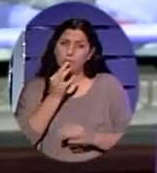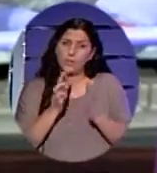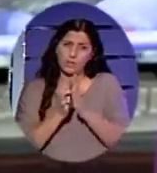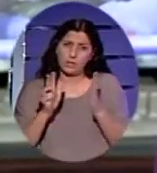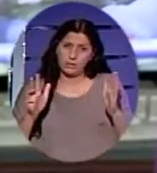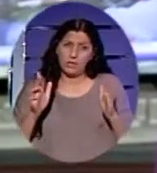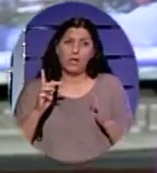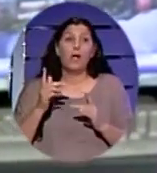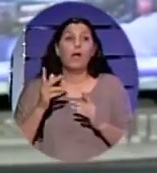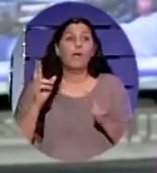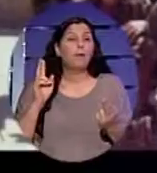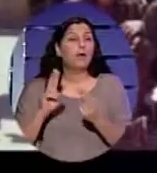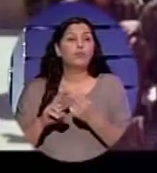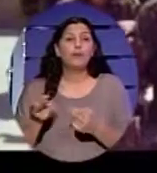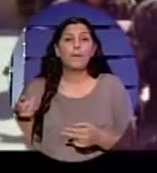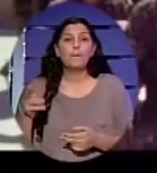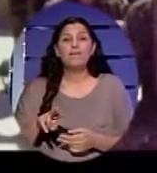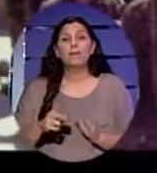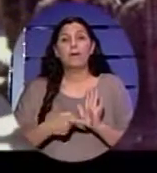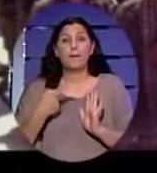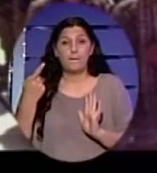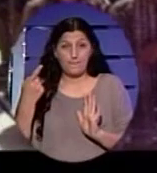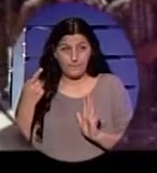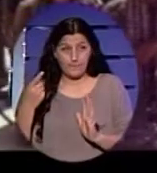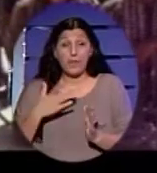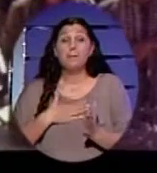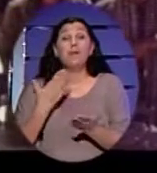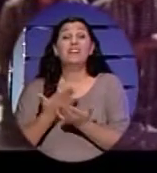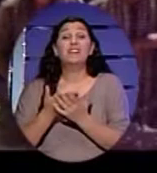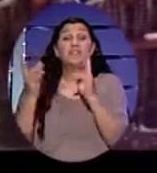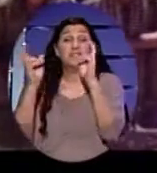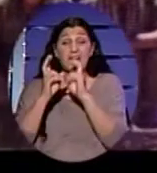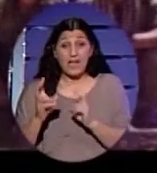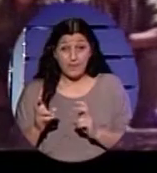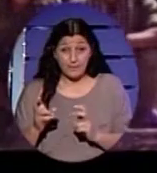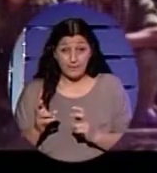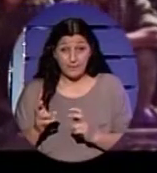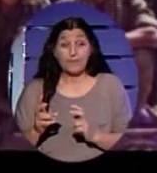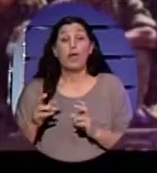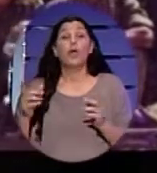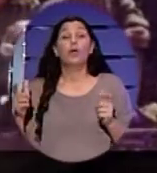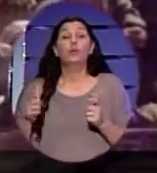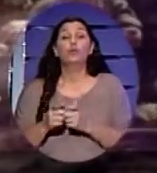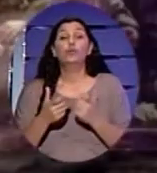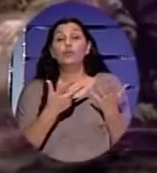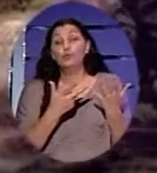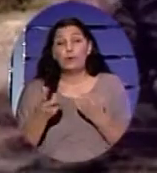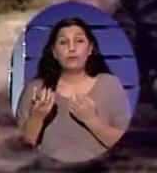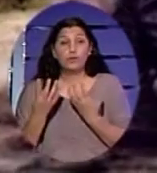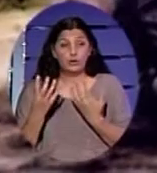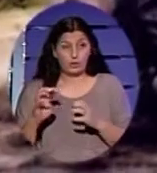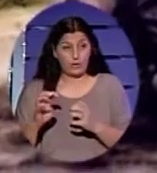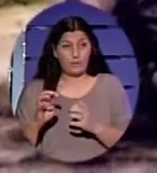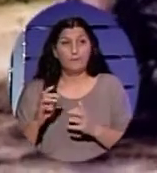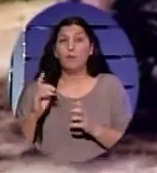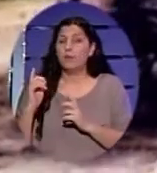הכיפורים, אז פגש במוות בפעם הראשונה. הוא התנדב לצנחנים ושירת בפלוגה וב בגדוד 890. במלחמה